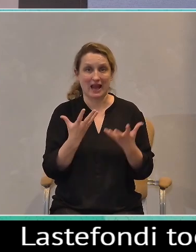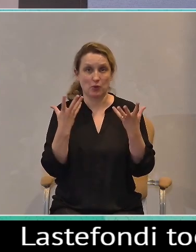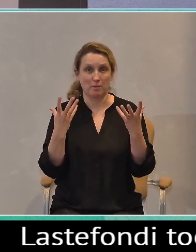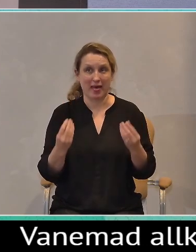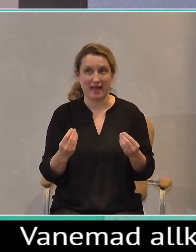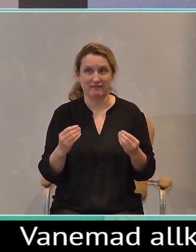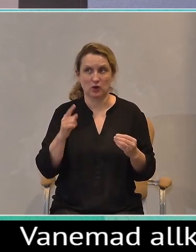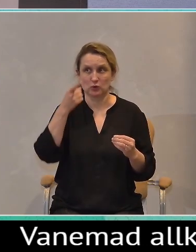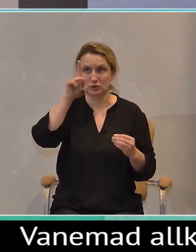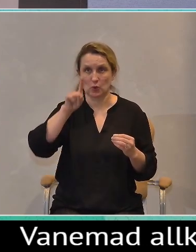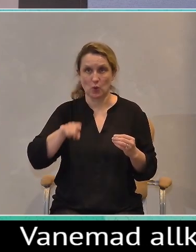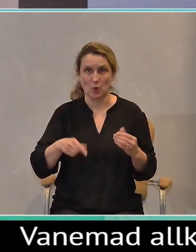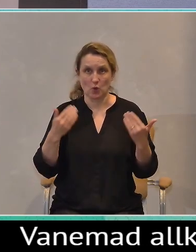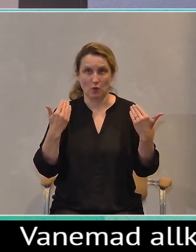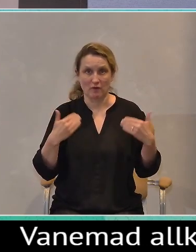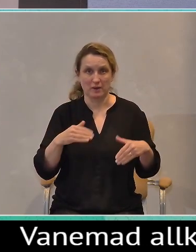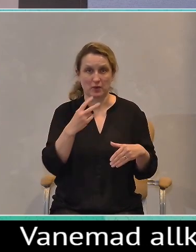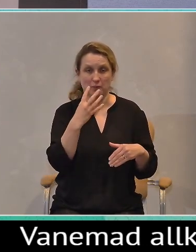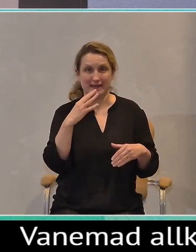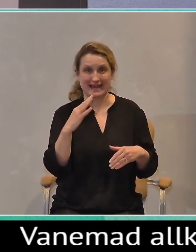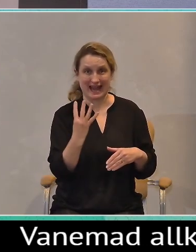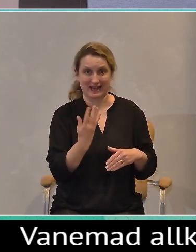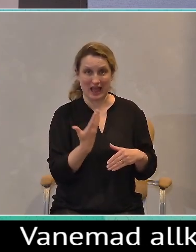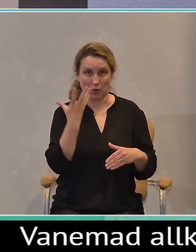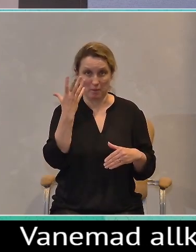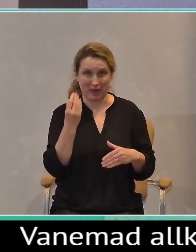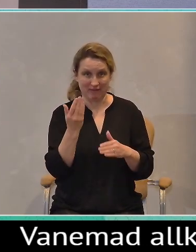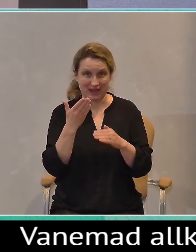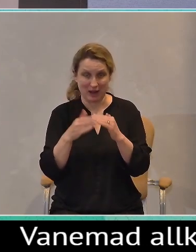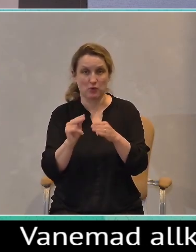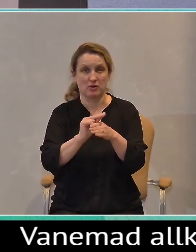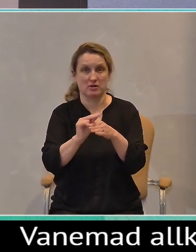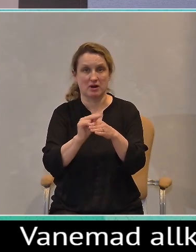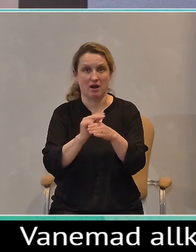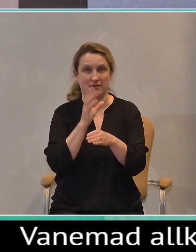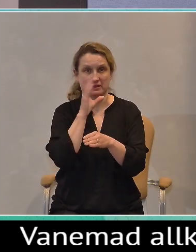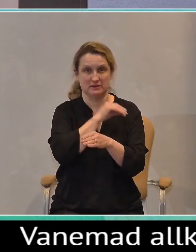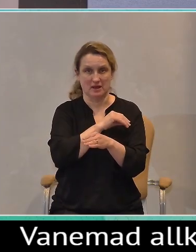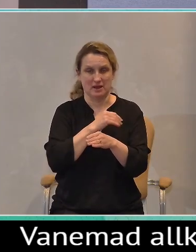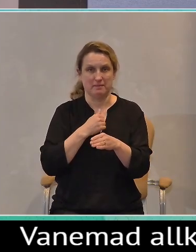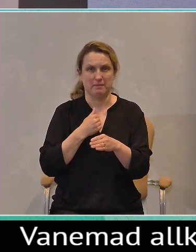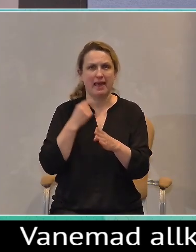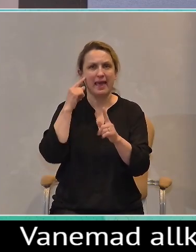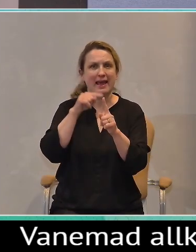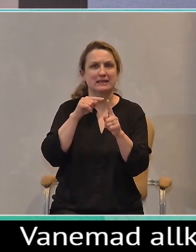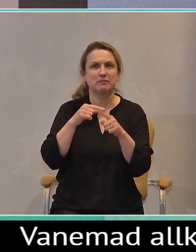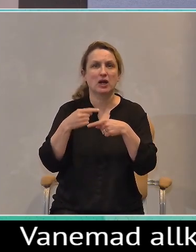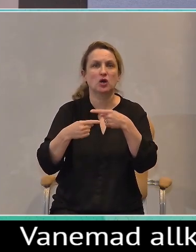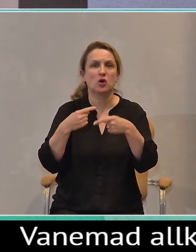esimese elukuu lõpul saime alustada juba raviga. Meie eesmärk oli siis krooniliste haavandite,